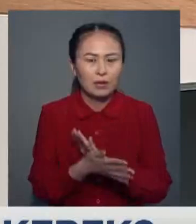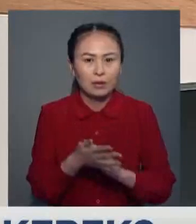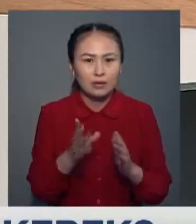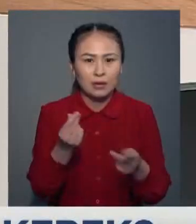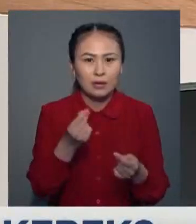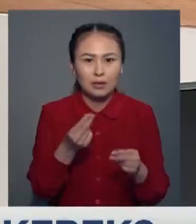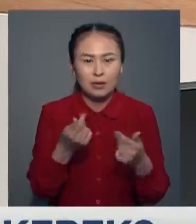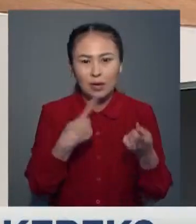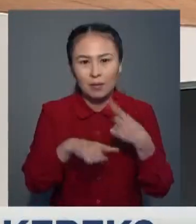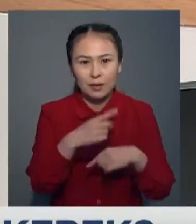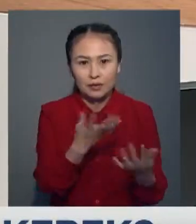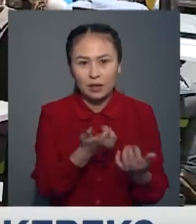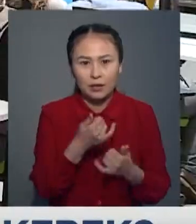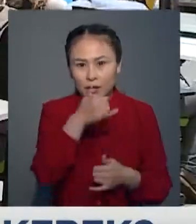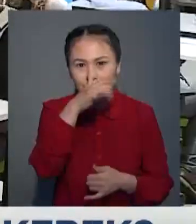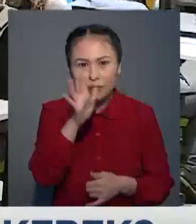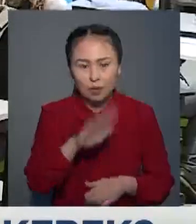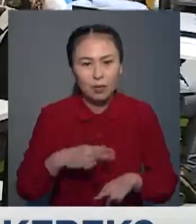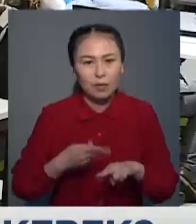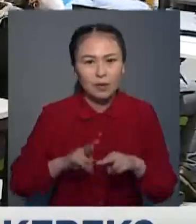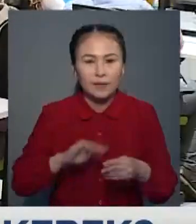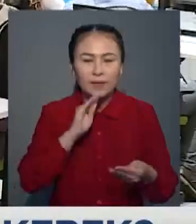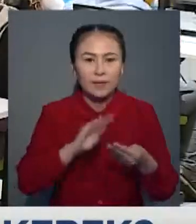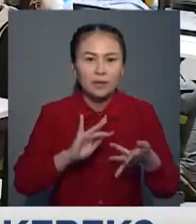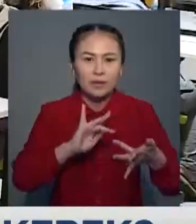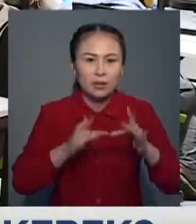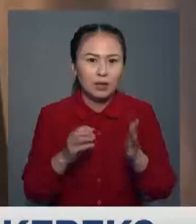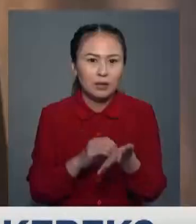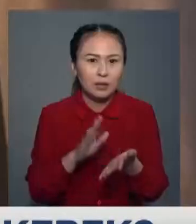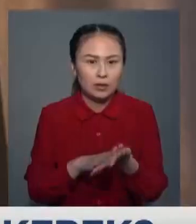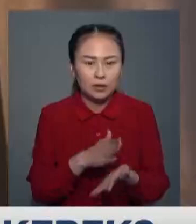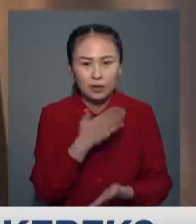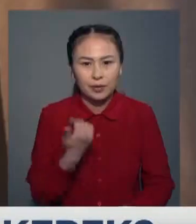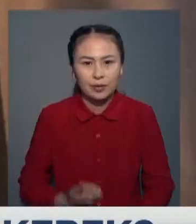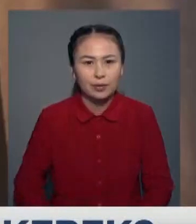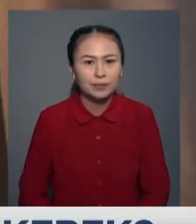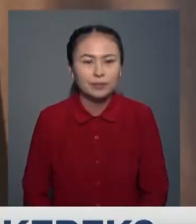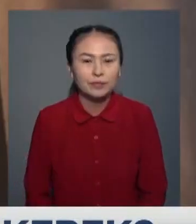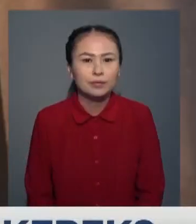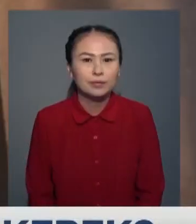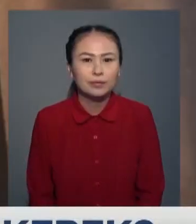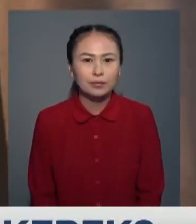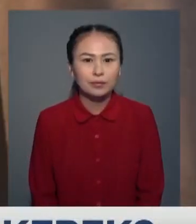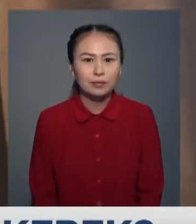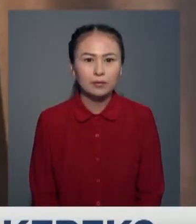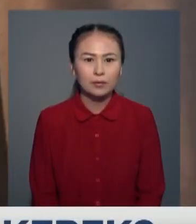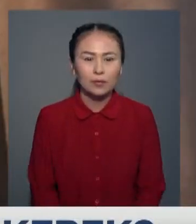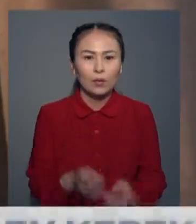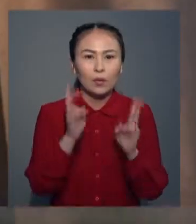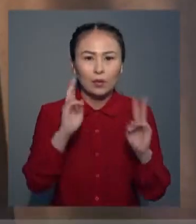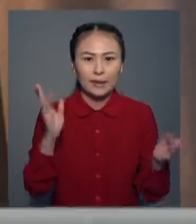өйткені азаматтық кодекске электрондық сауда әлі енгізілмеген. Кейбірлері ақшасын алдын ала төлеп